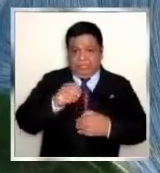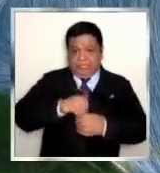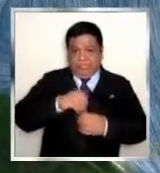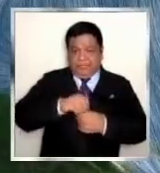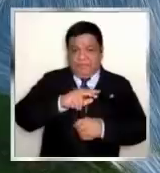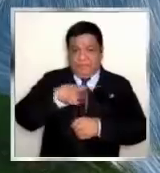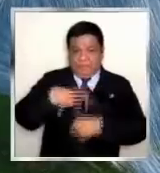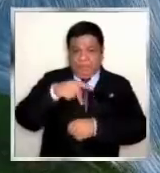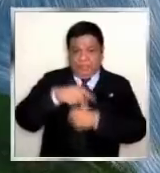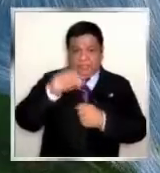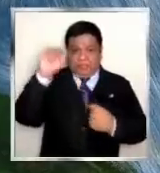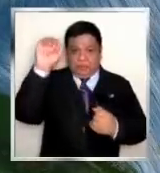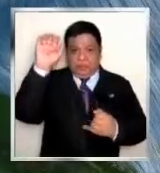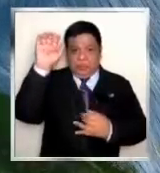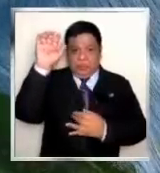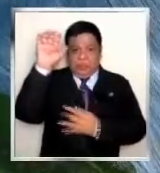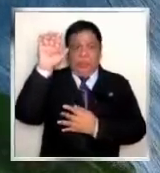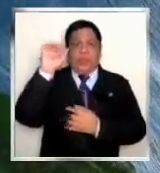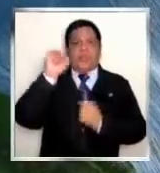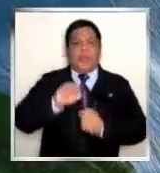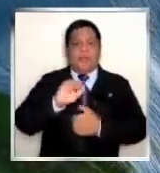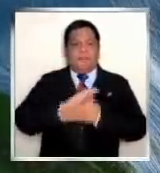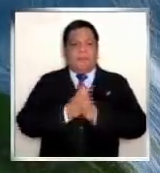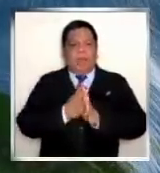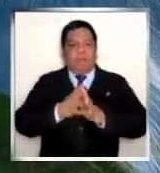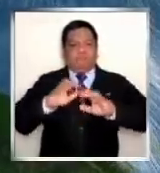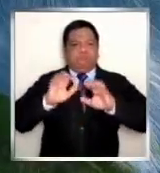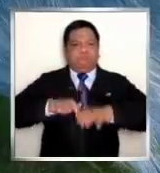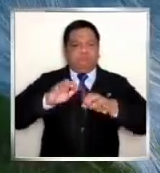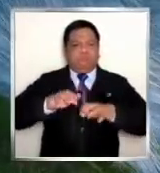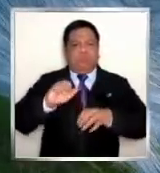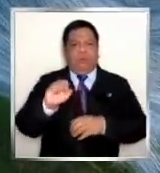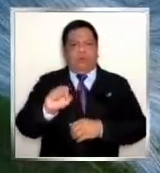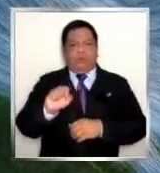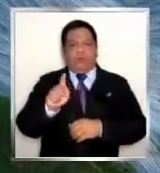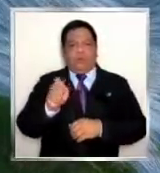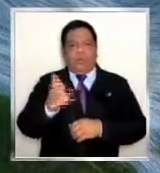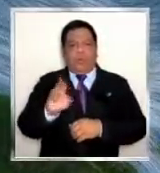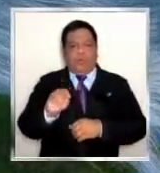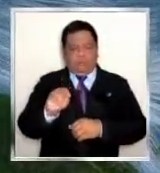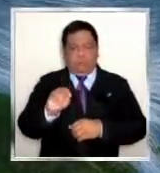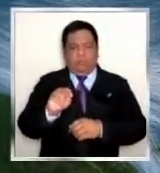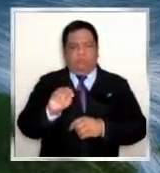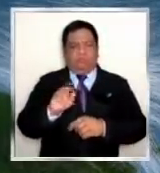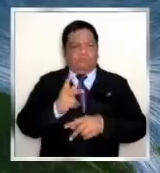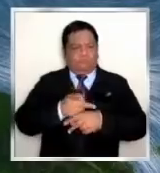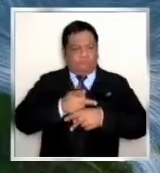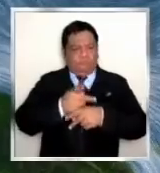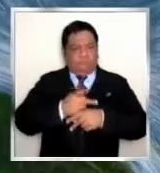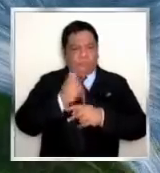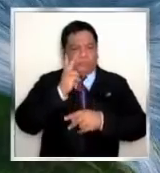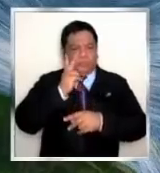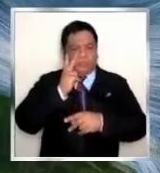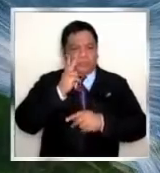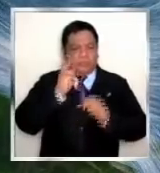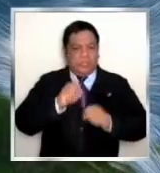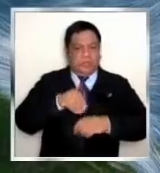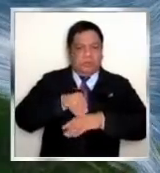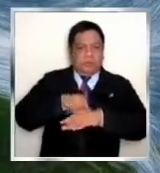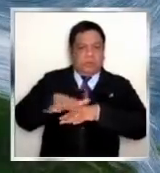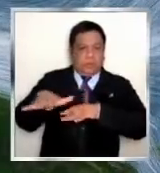pong maging bagyo yan. Kaya babantayan natin yan, patuloy na magbibigay ng epekto yan sa mga susunod na